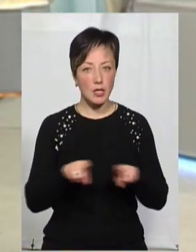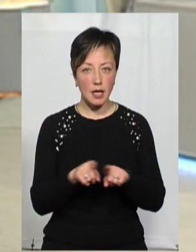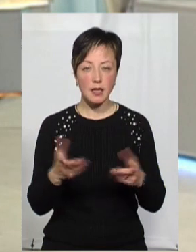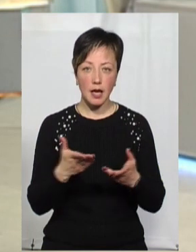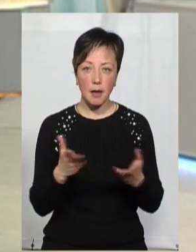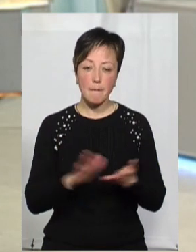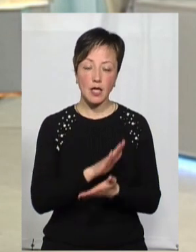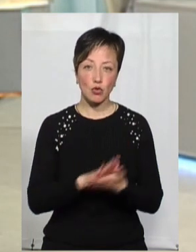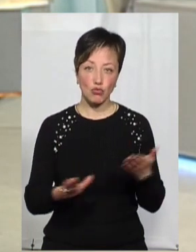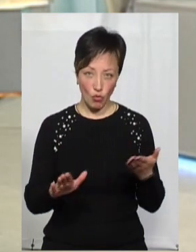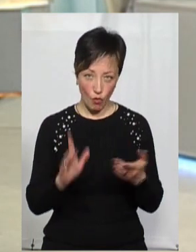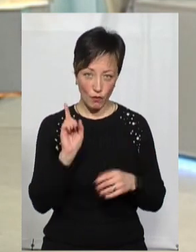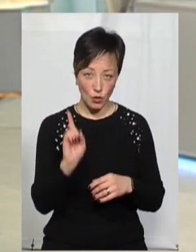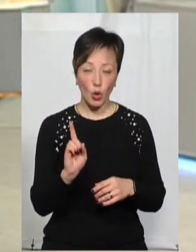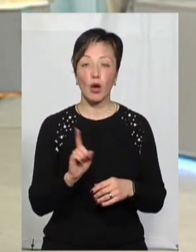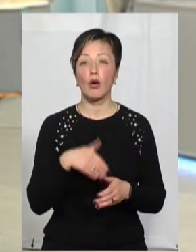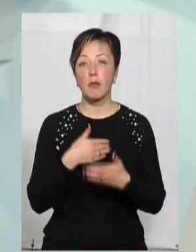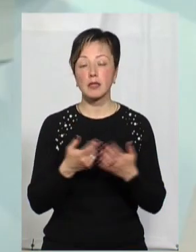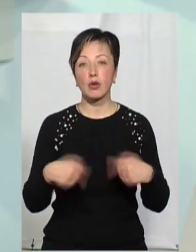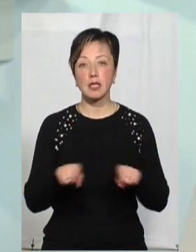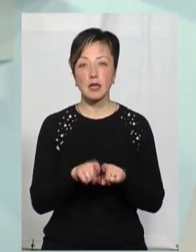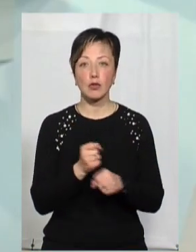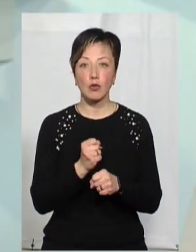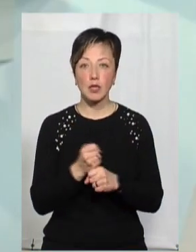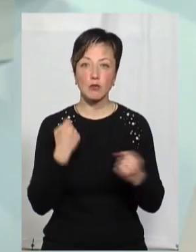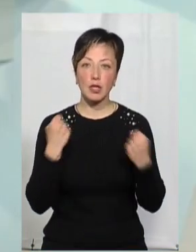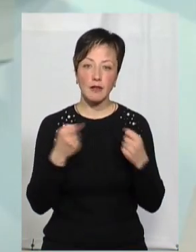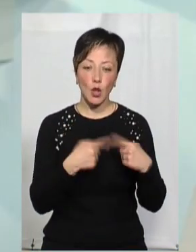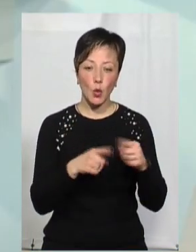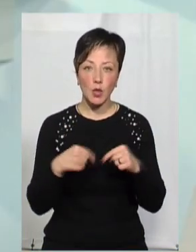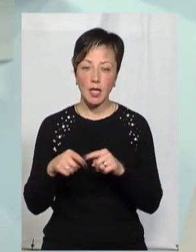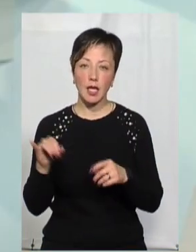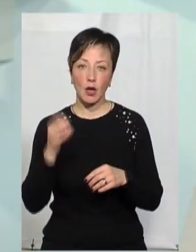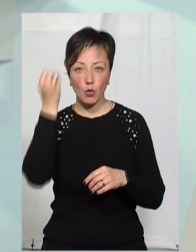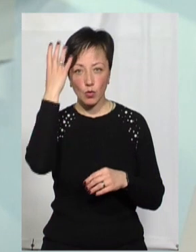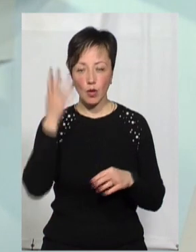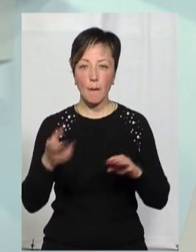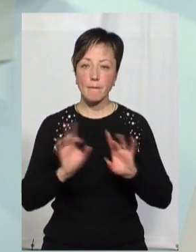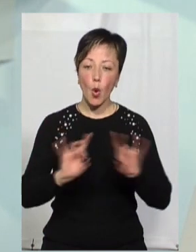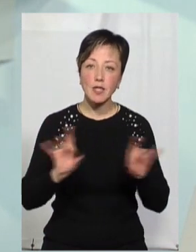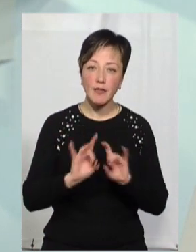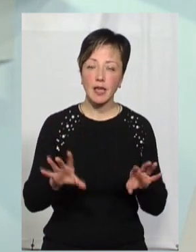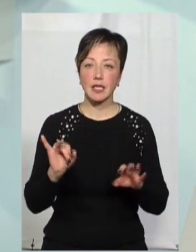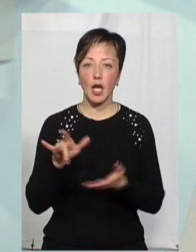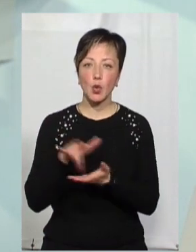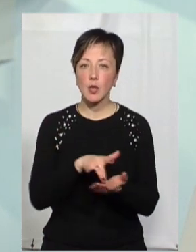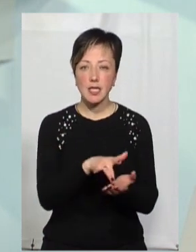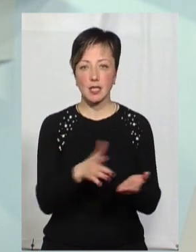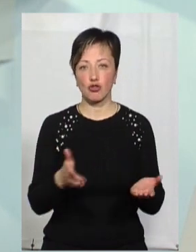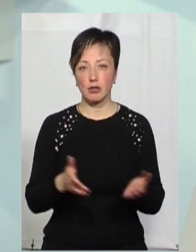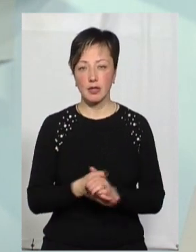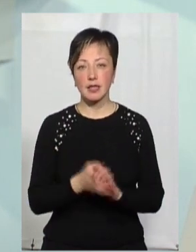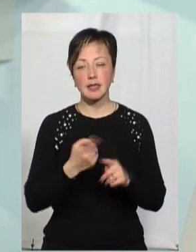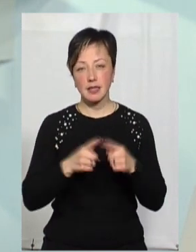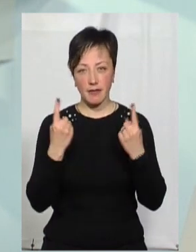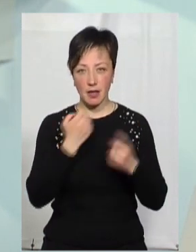організаціям, які безкоштовно громадська організація робить і спортивні гуртки, і культурно-просвітницькі, і туристичні.